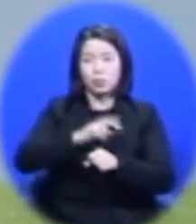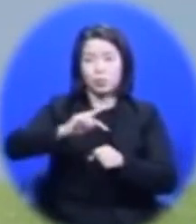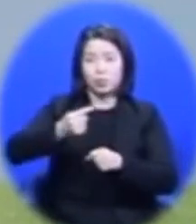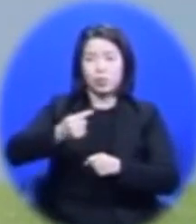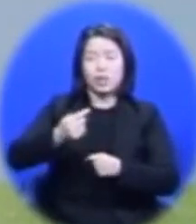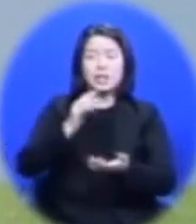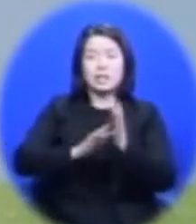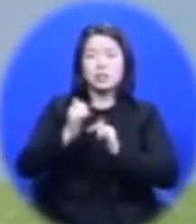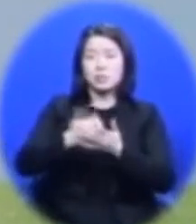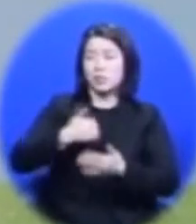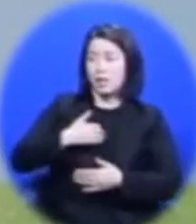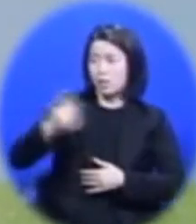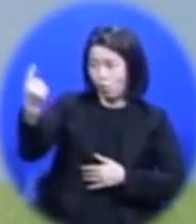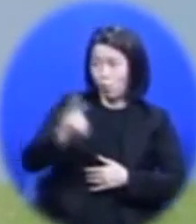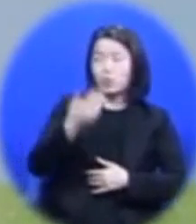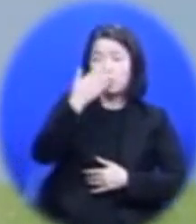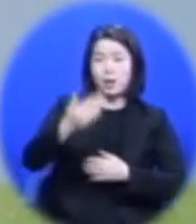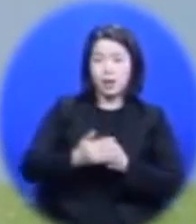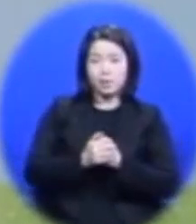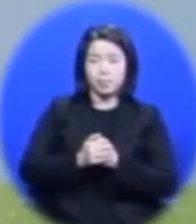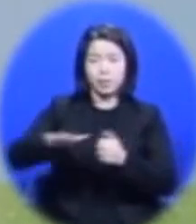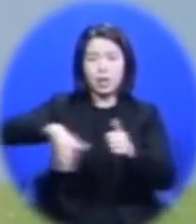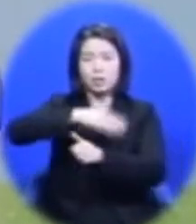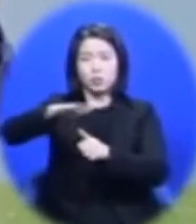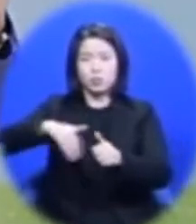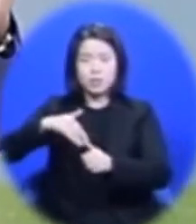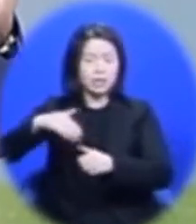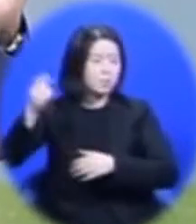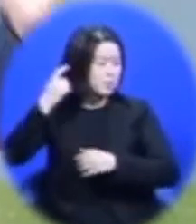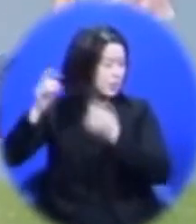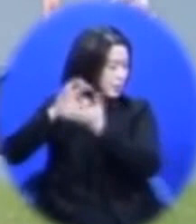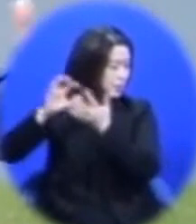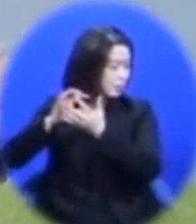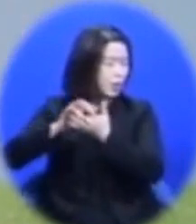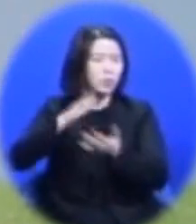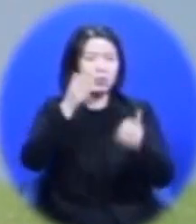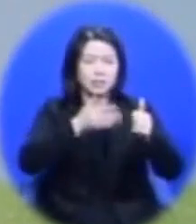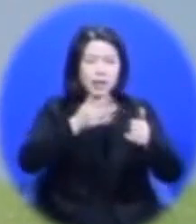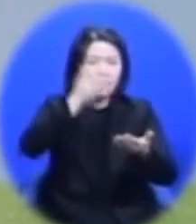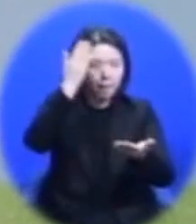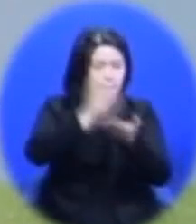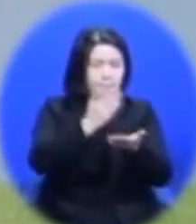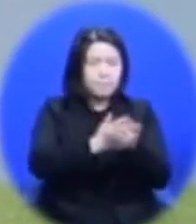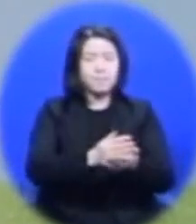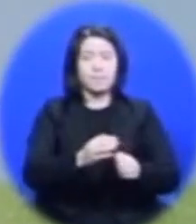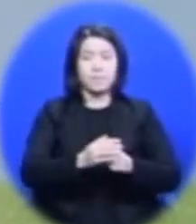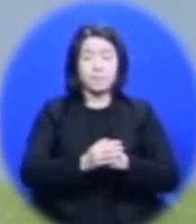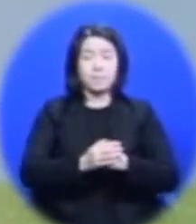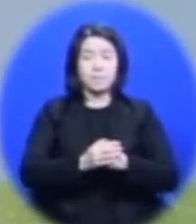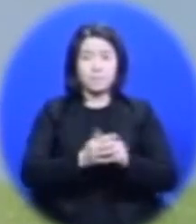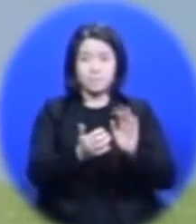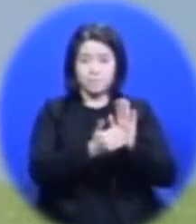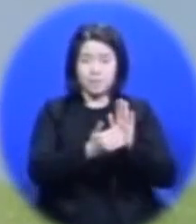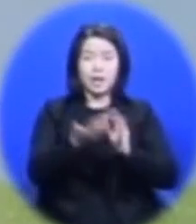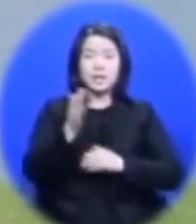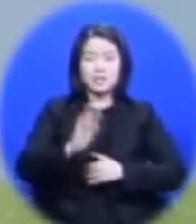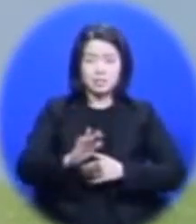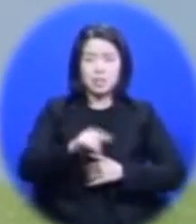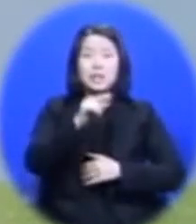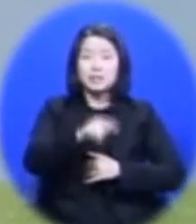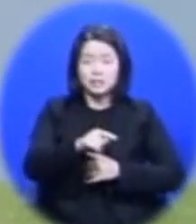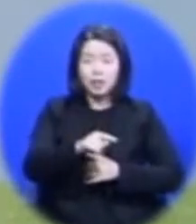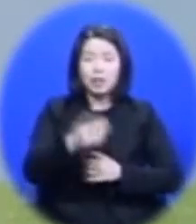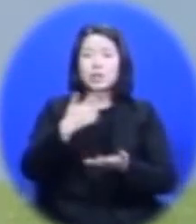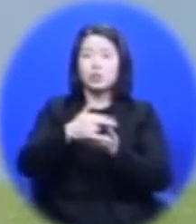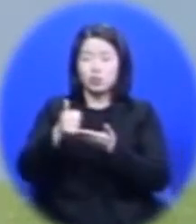수는 있잖아. 아, 주위 사람들이 시끄럽다고 막 제발 좀 소리 지르지 말라고. 그러다가 그가 주님이